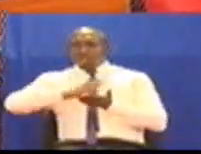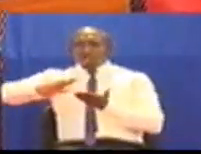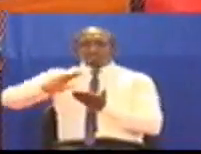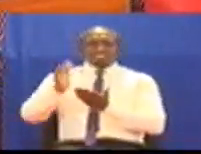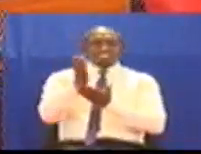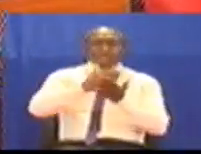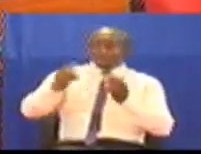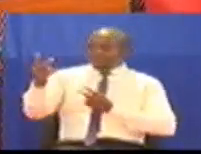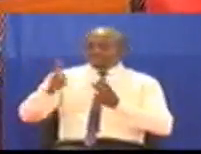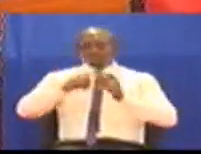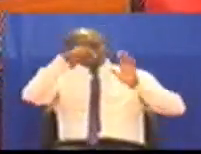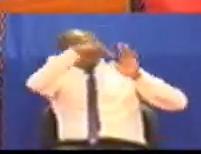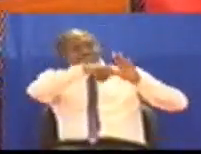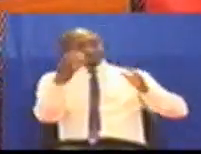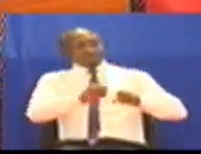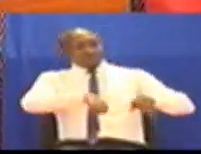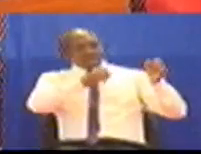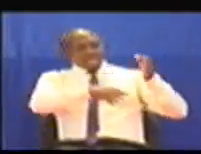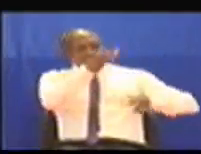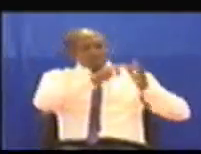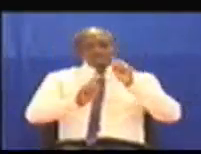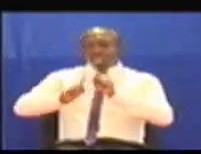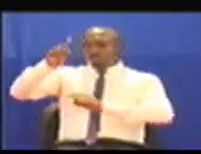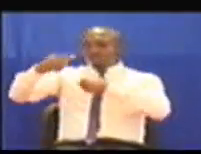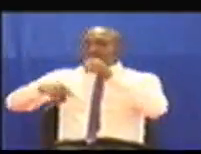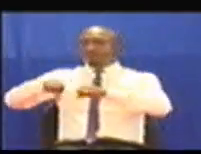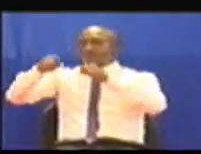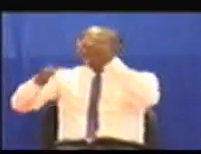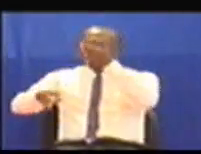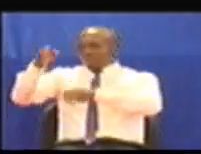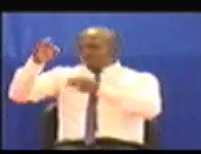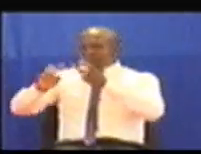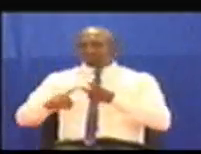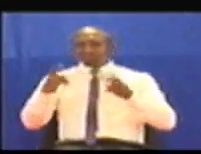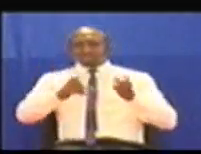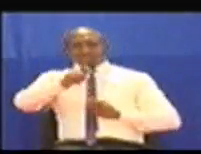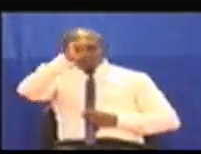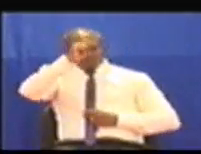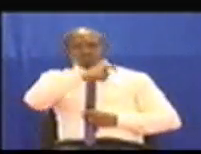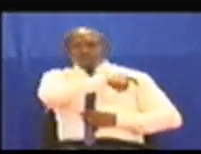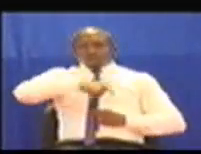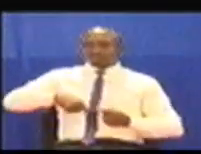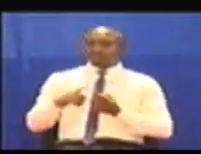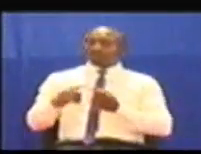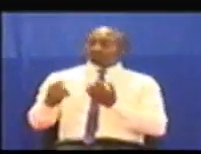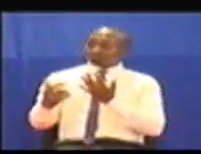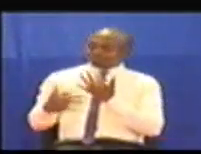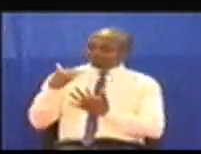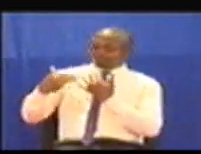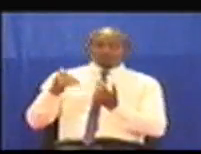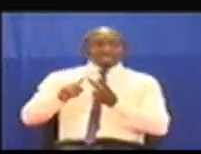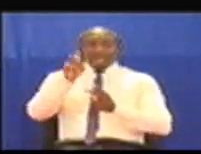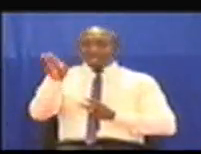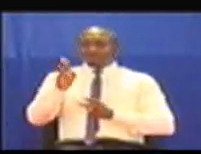na wenyewe huku chini wapate mamlaka na huku juu iendelee mamlaka kama Mheshimiwa Rais alivyo tupelekea halmashauri yetu